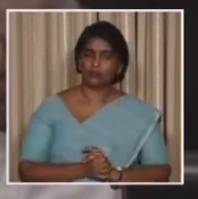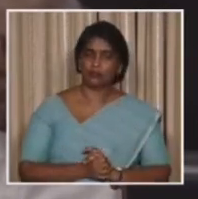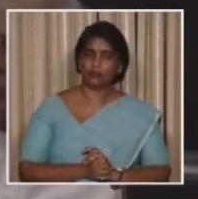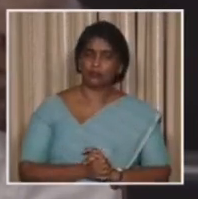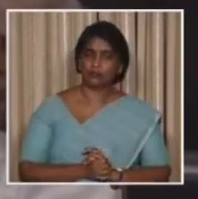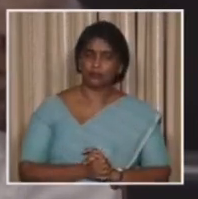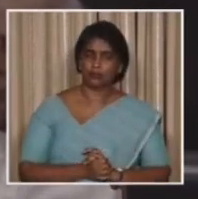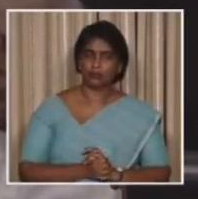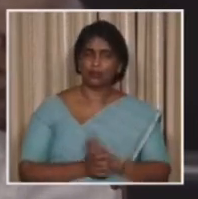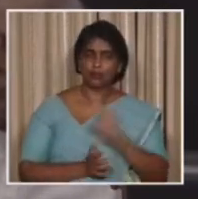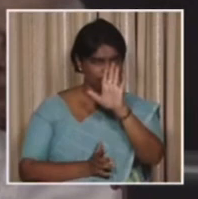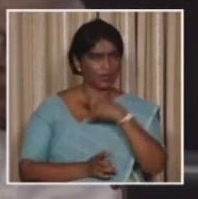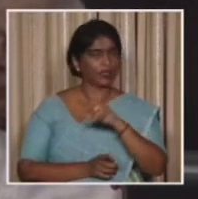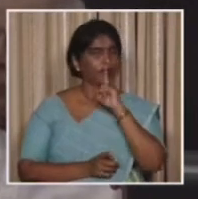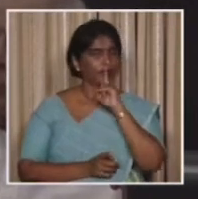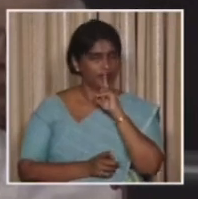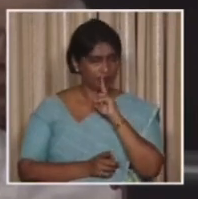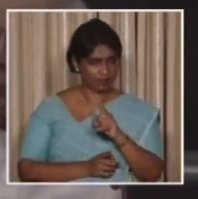ඒක කරන්නට යනවා. මම එකක් කියන්න ඕනේ.